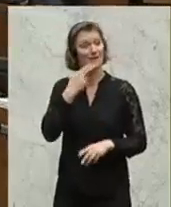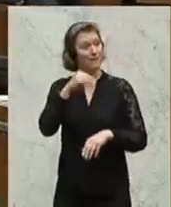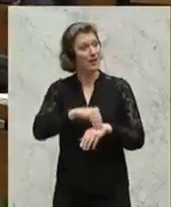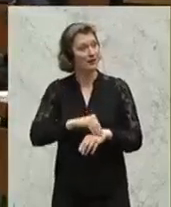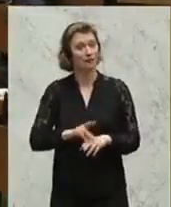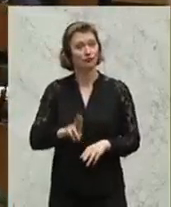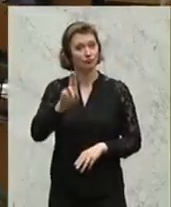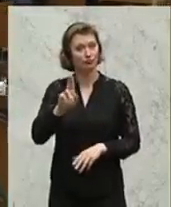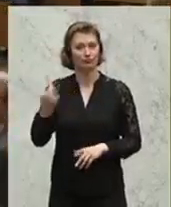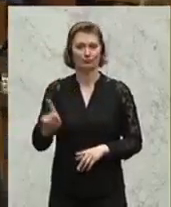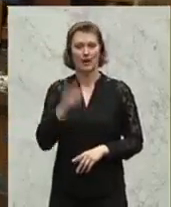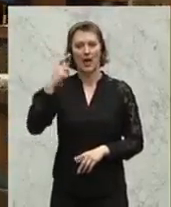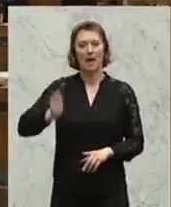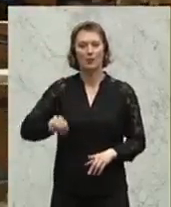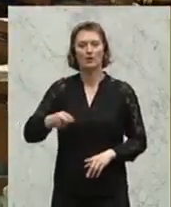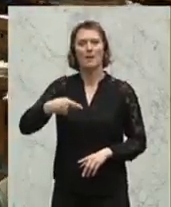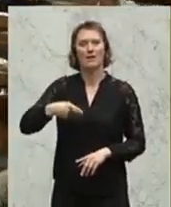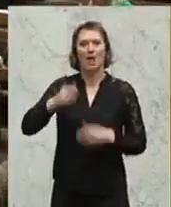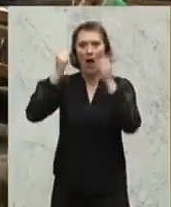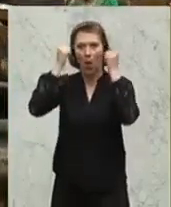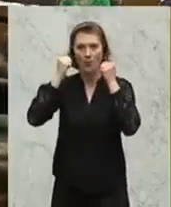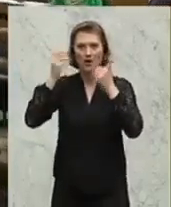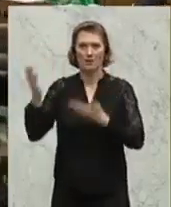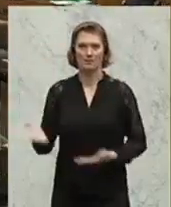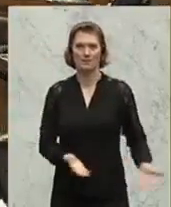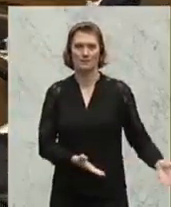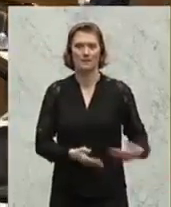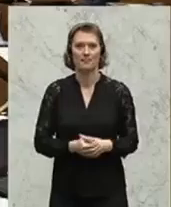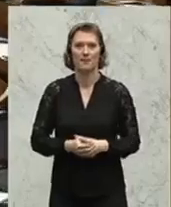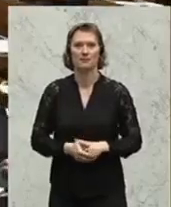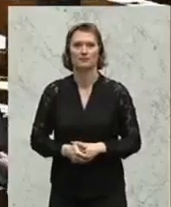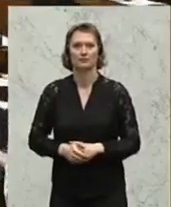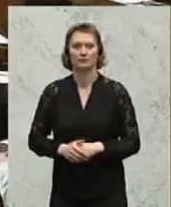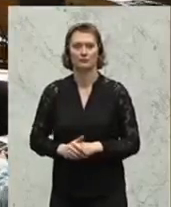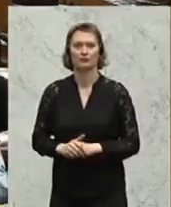Und nächster Redner ist von der ÖVP, es ist der Wirtschaftssprecher Peter Haubner.